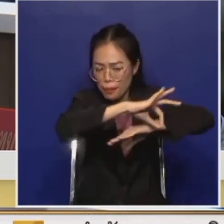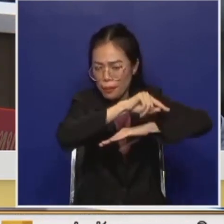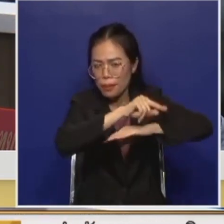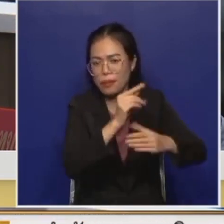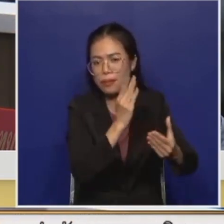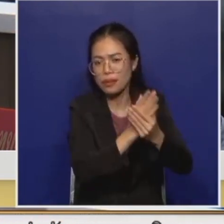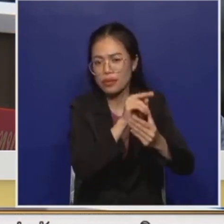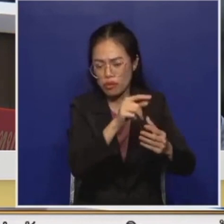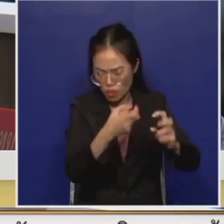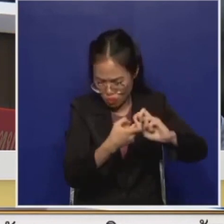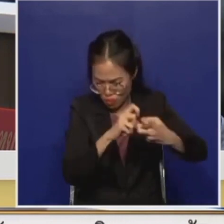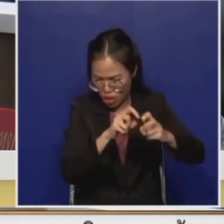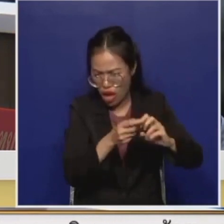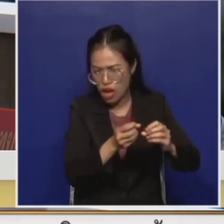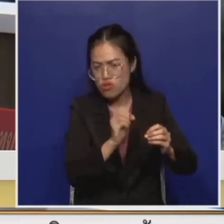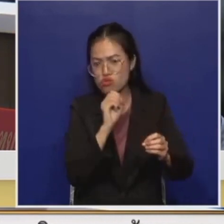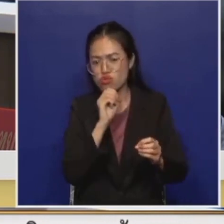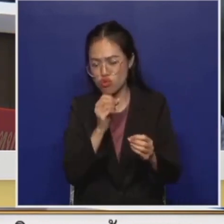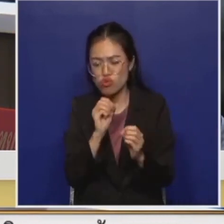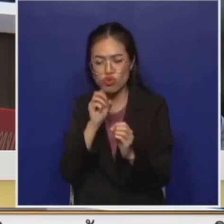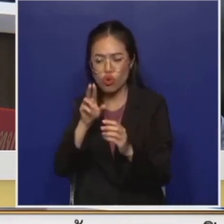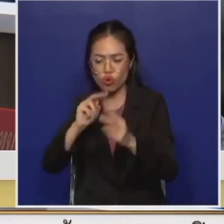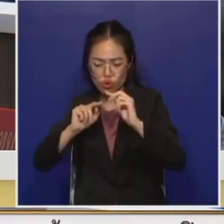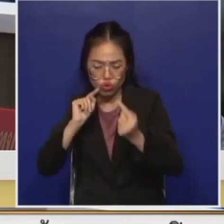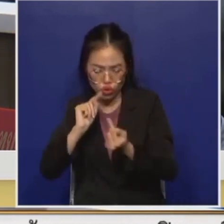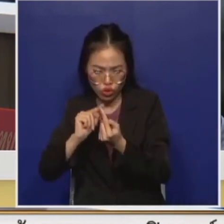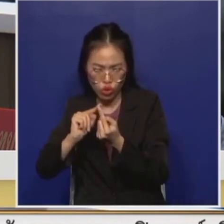ปัหามากสอตงอตัจสอบเจ้ในทีวนไว